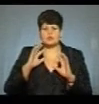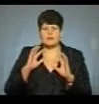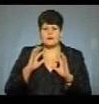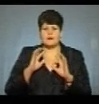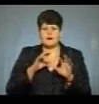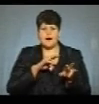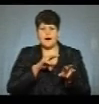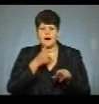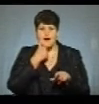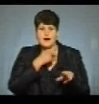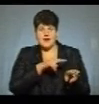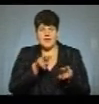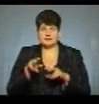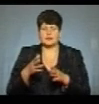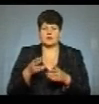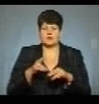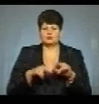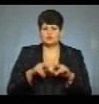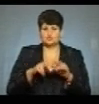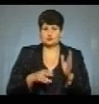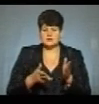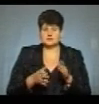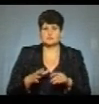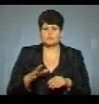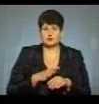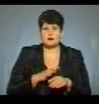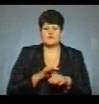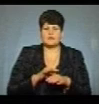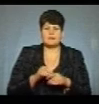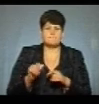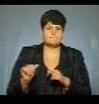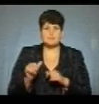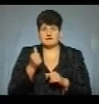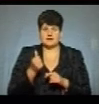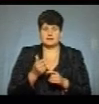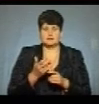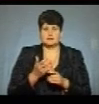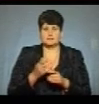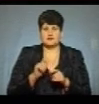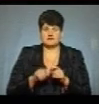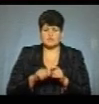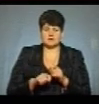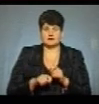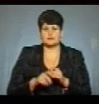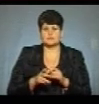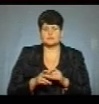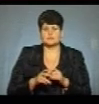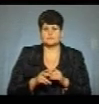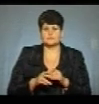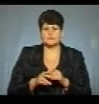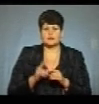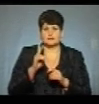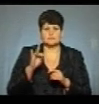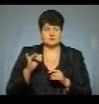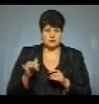зверненнями громадських активістів. Проведена була первинна перевірка Держаудитслужби, яка визначила там сума